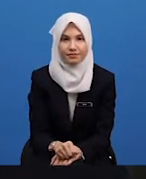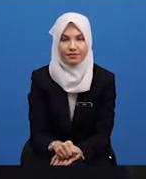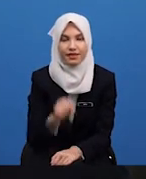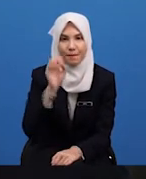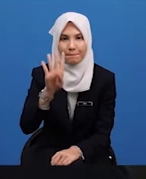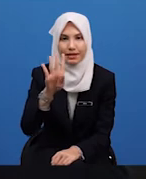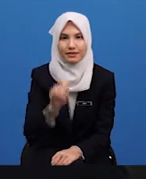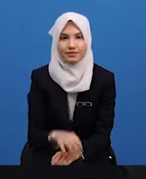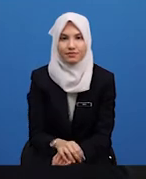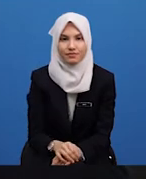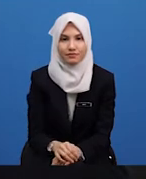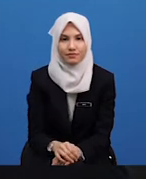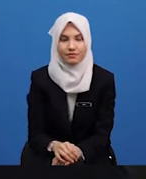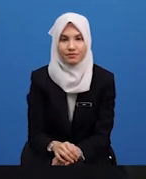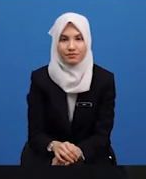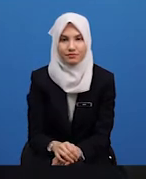keempat,